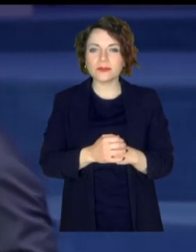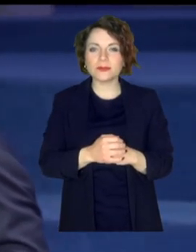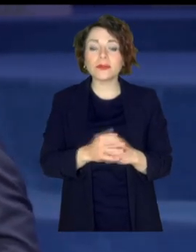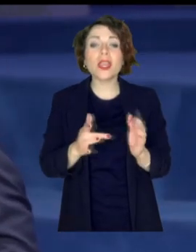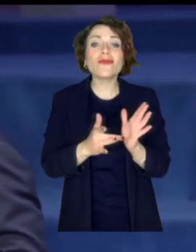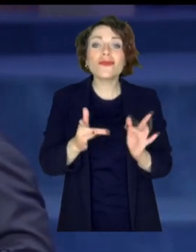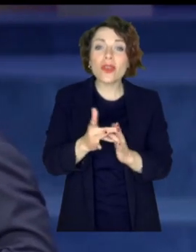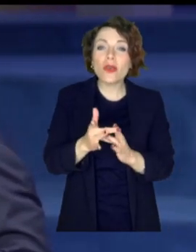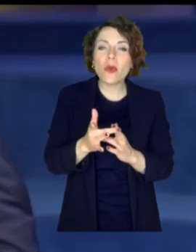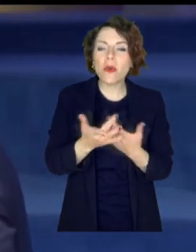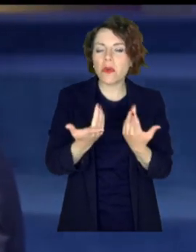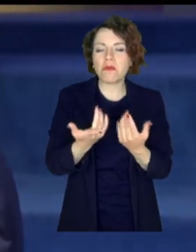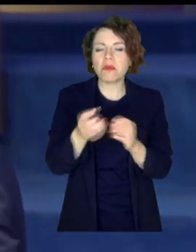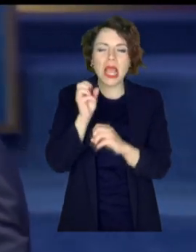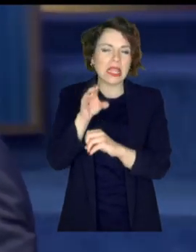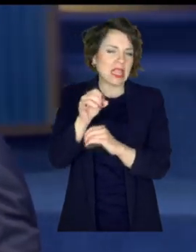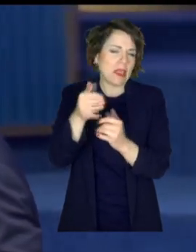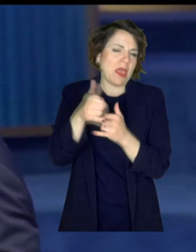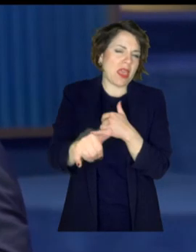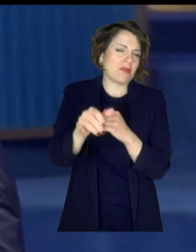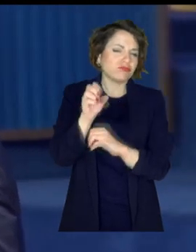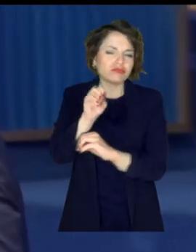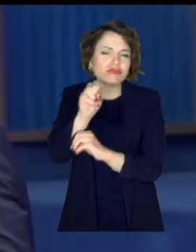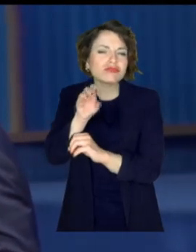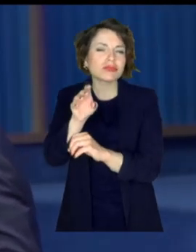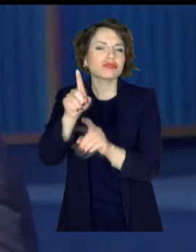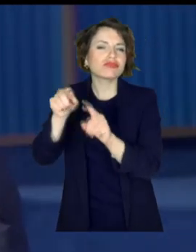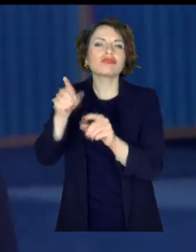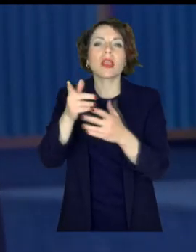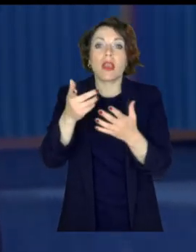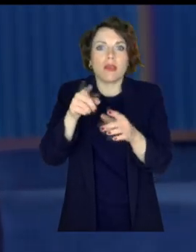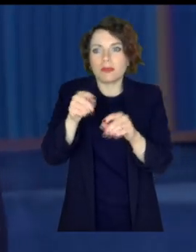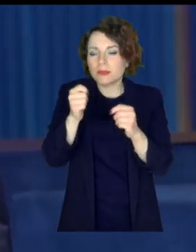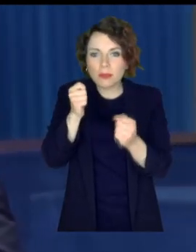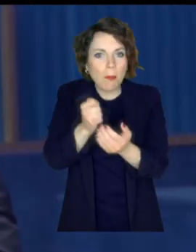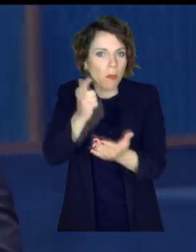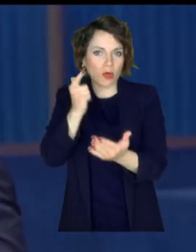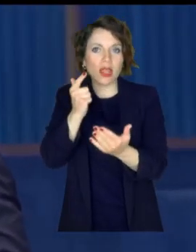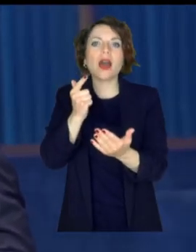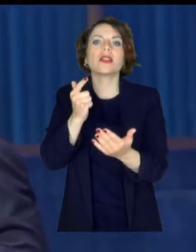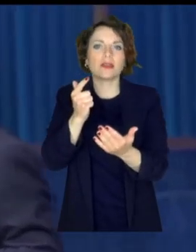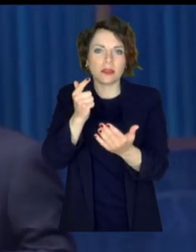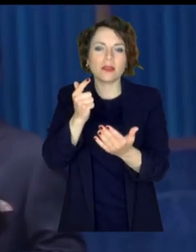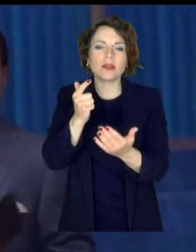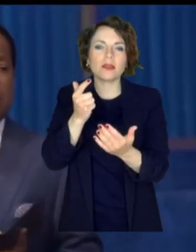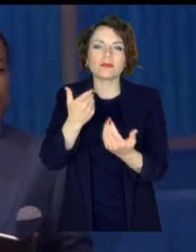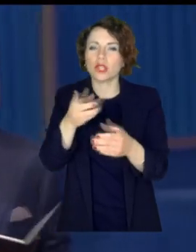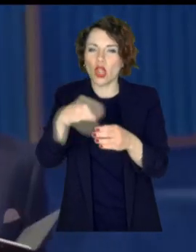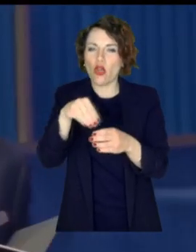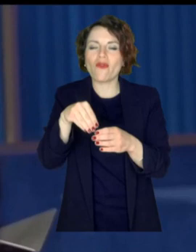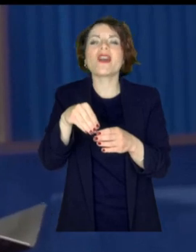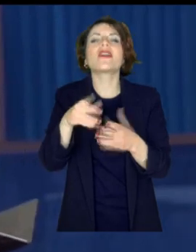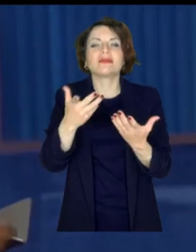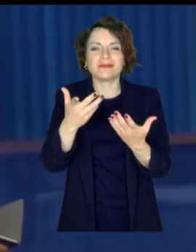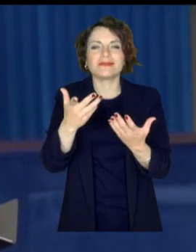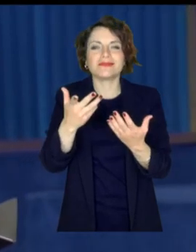Sta insegnando le ultime cose. Alcune delle più importanti che abbia mai detto si trovano nel Vangelo